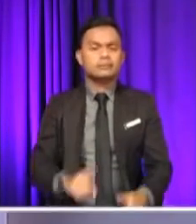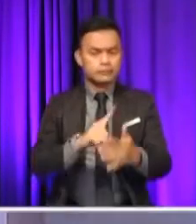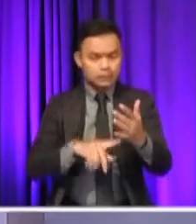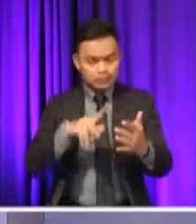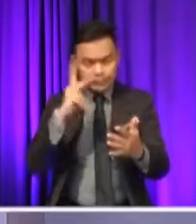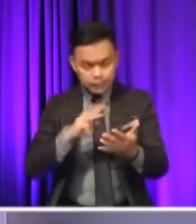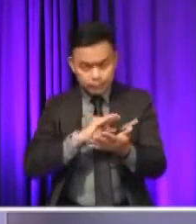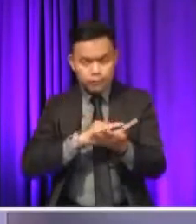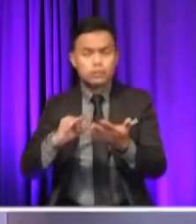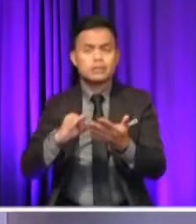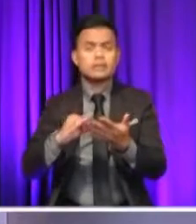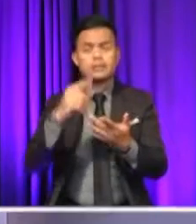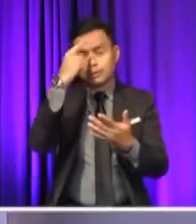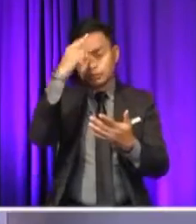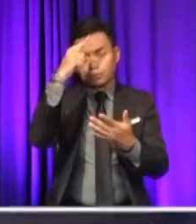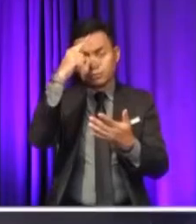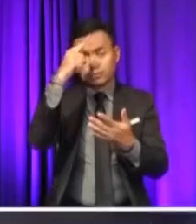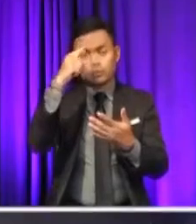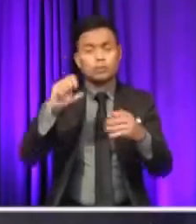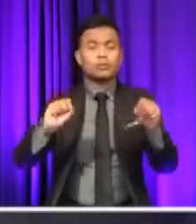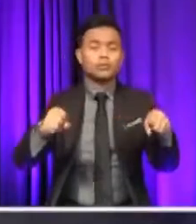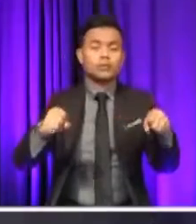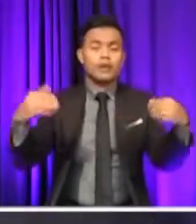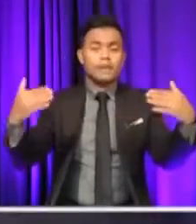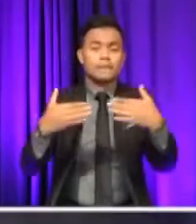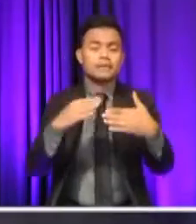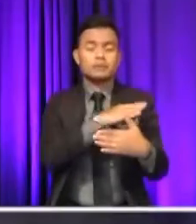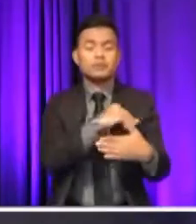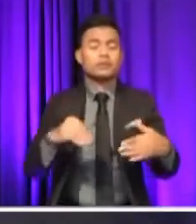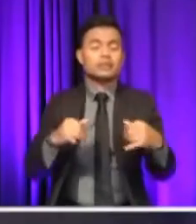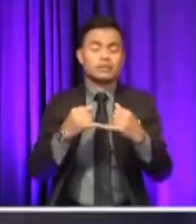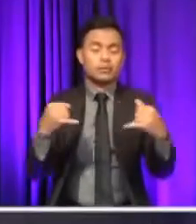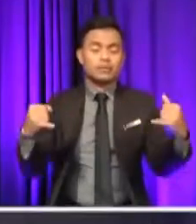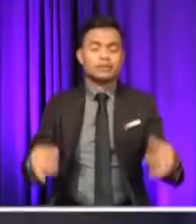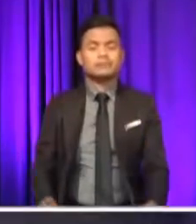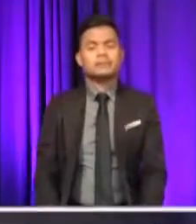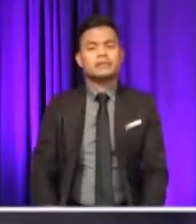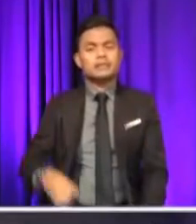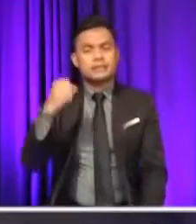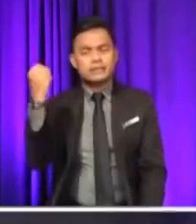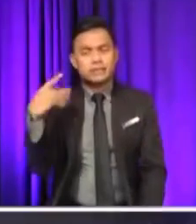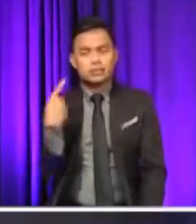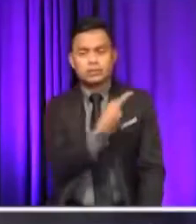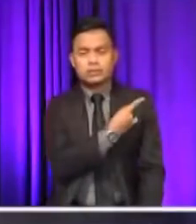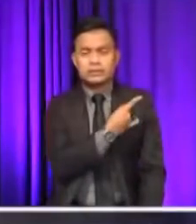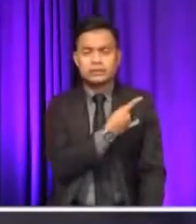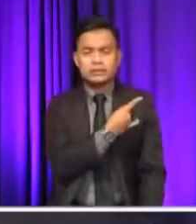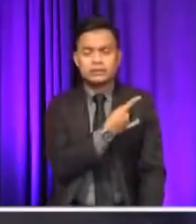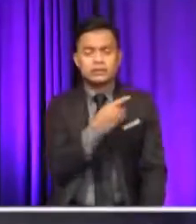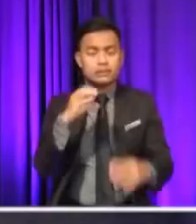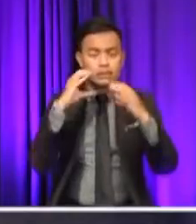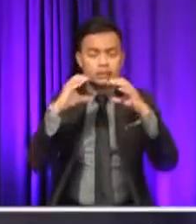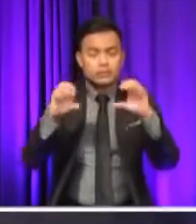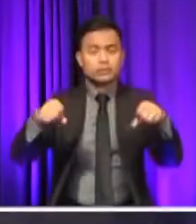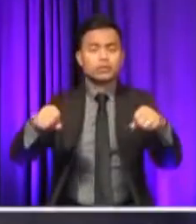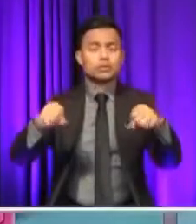penyambung dan wayar? Silakan cikgu. Okey, terima kasih Luqman. Okey. Sama-sama. Selalu kita sebut motor kan. Betul. Motosikal lah,